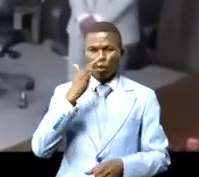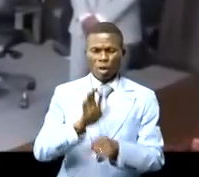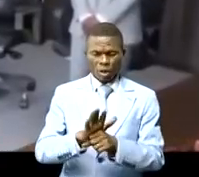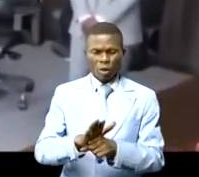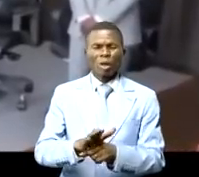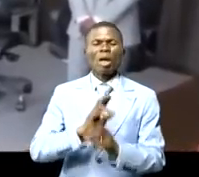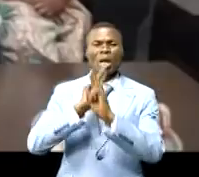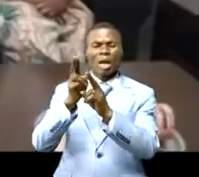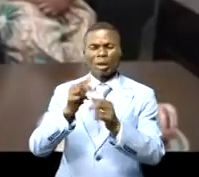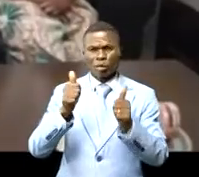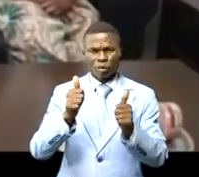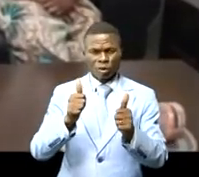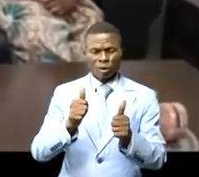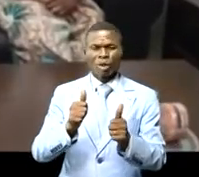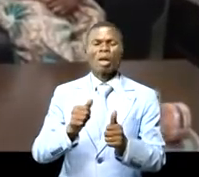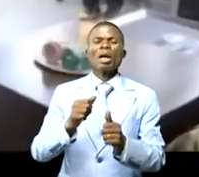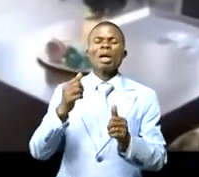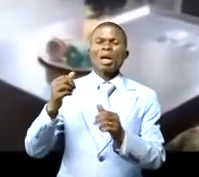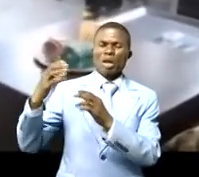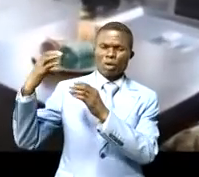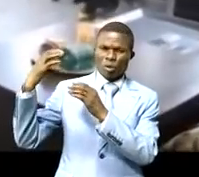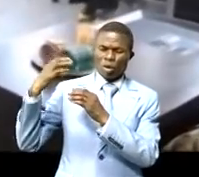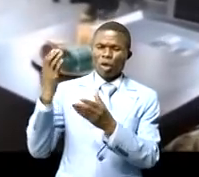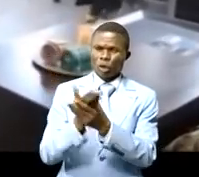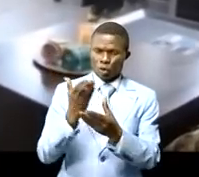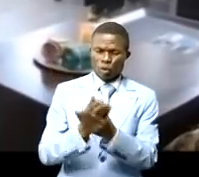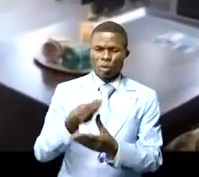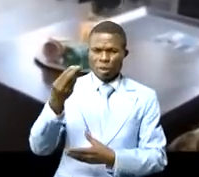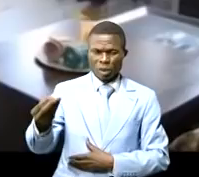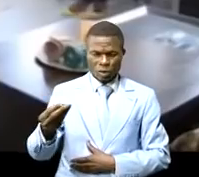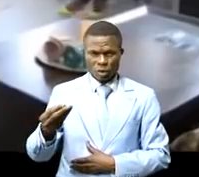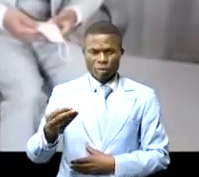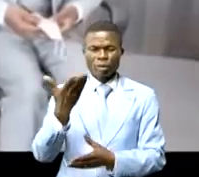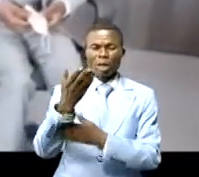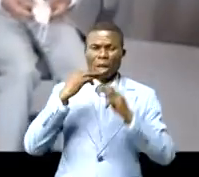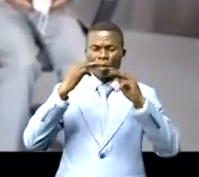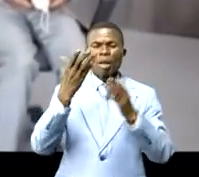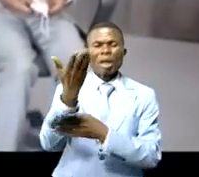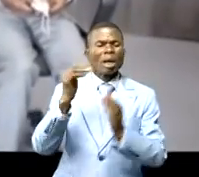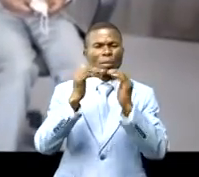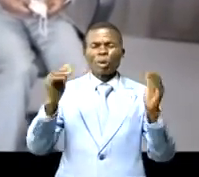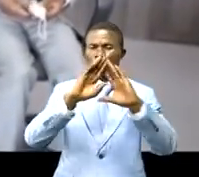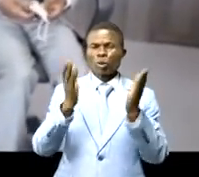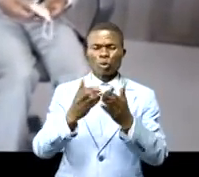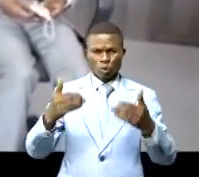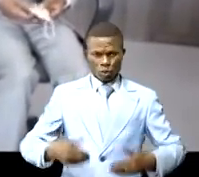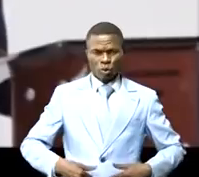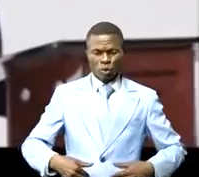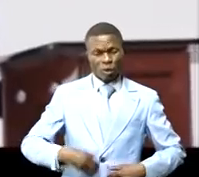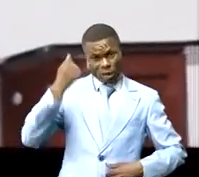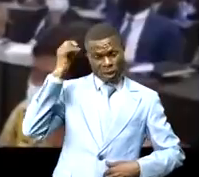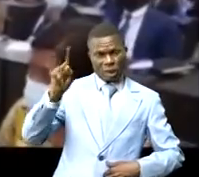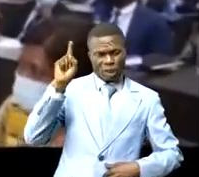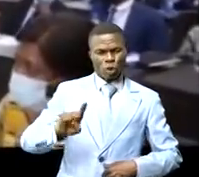réagir positivement au cahier de charges qui lui a été soumis. Moutebiave a lancé un message de paix à tous les jeunes qui, selon lui,